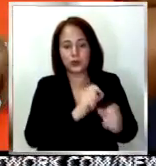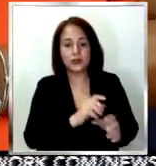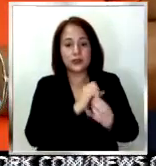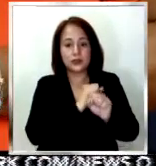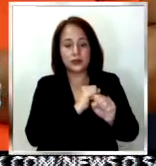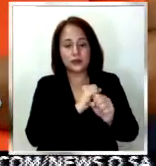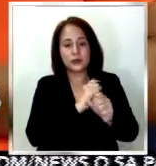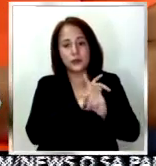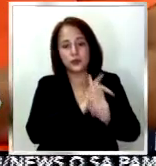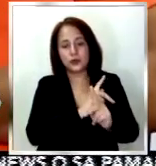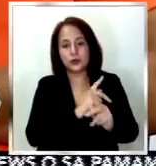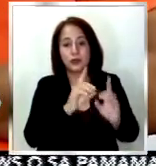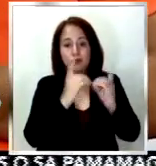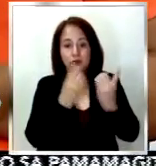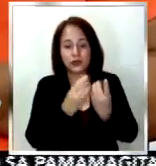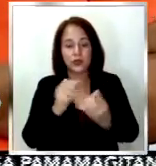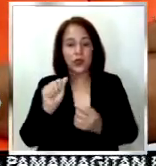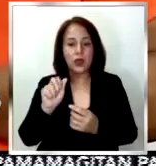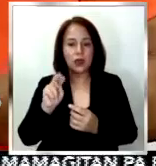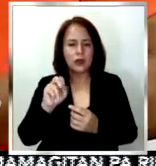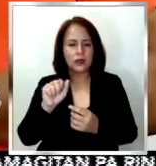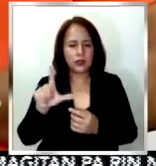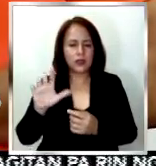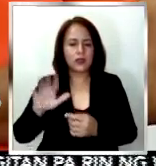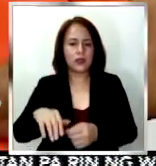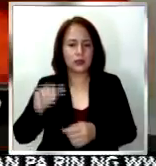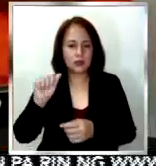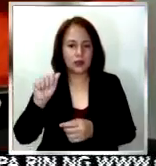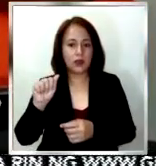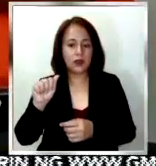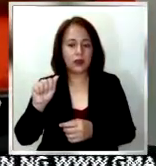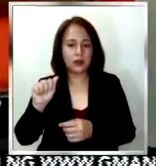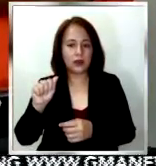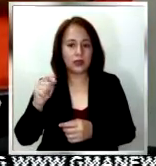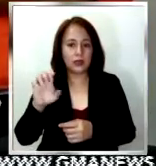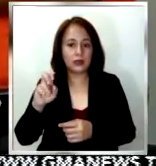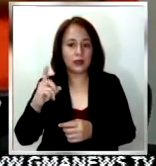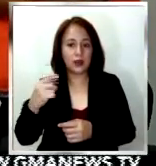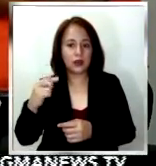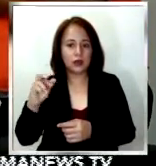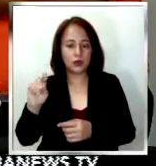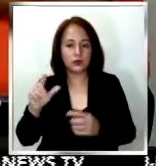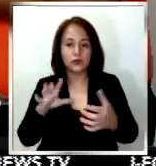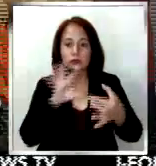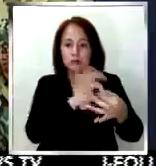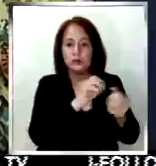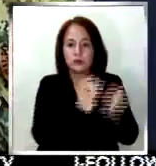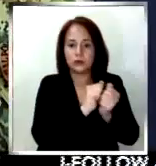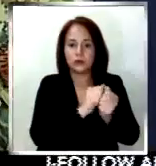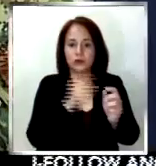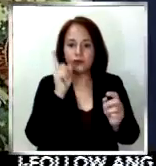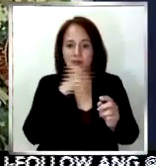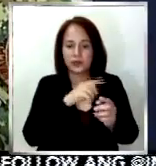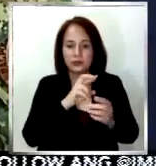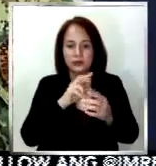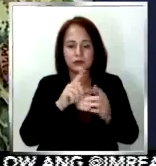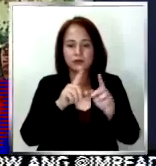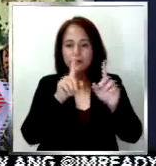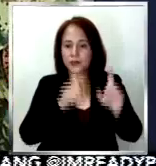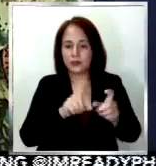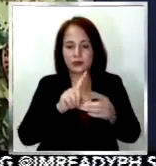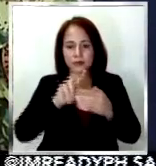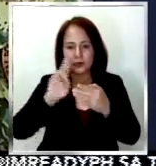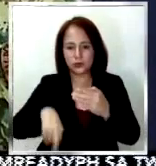Arnel Ignacio at Edgardo Juanillo na magkasabuat daw sa pamemeke ng test result. Huwag nang tularan ang